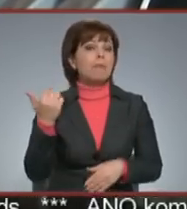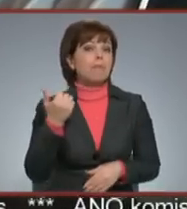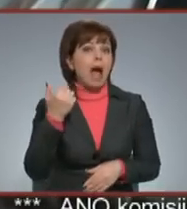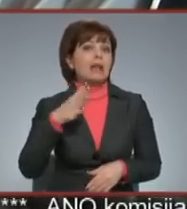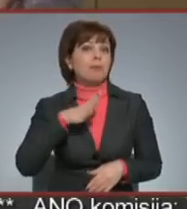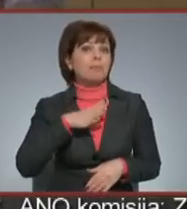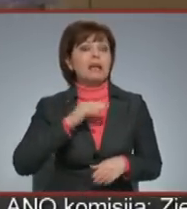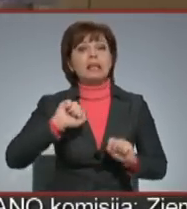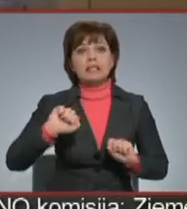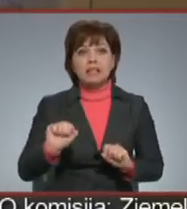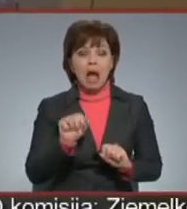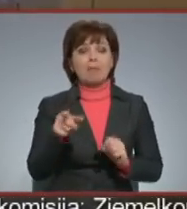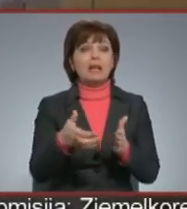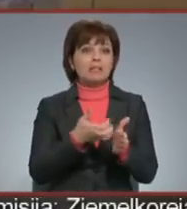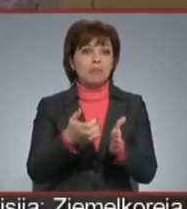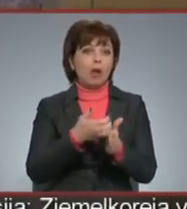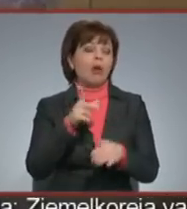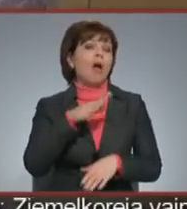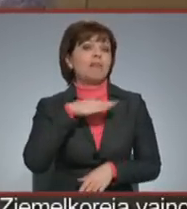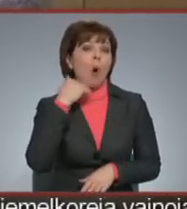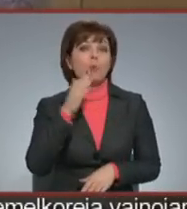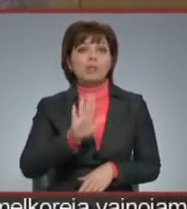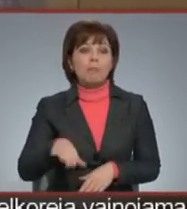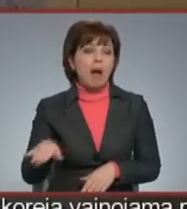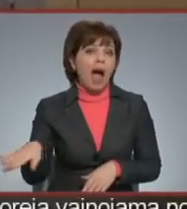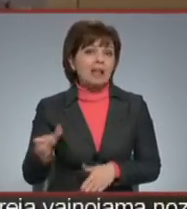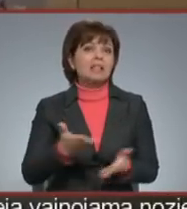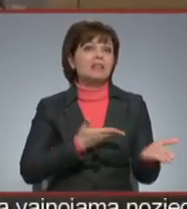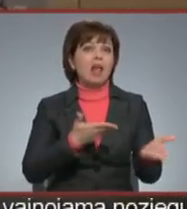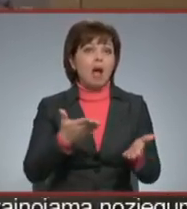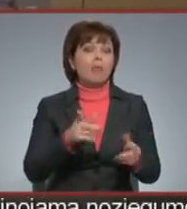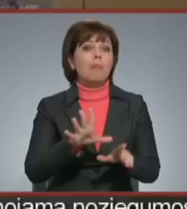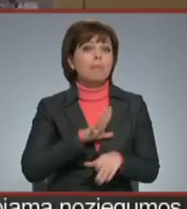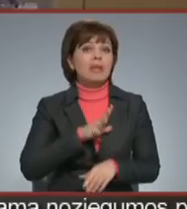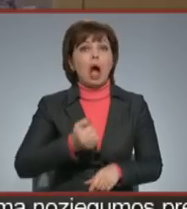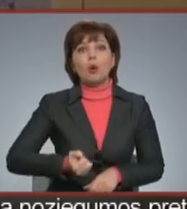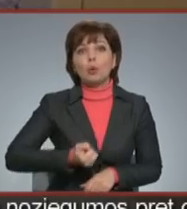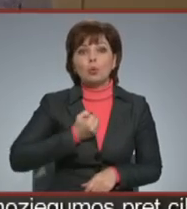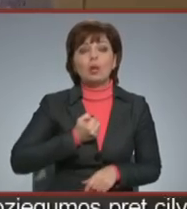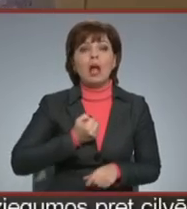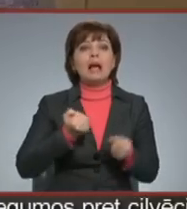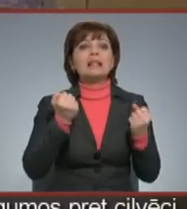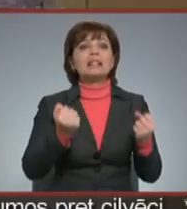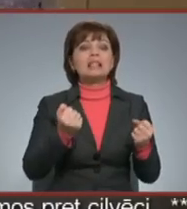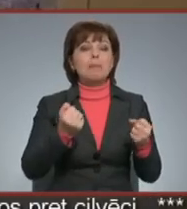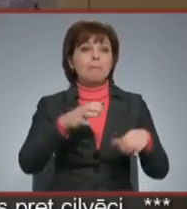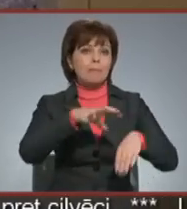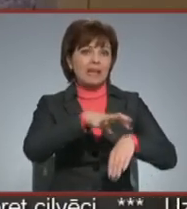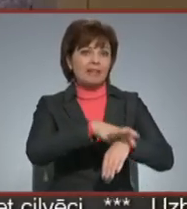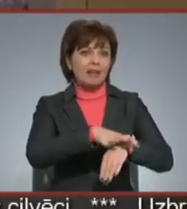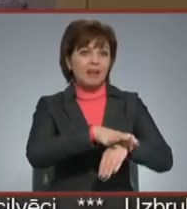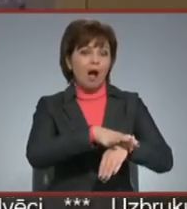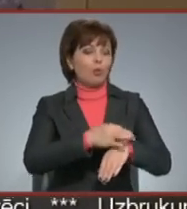to arī darīja. Daudzi bērni pirmoreiz kāpa uz slēpēm un sākumā gāja pavisam grūti, jo nu, stiprinājumi ir tādi. Nu, diezgan